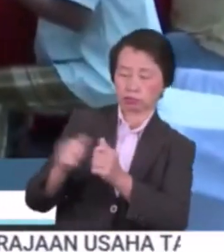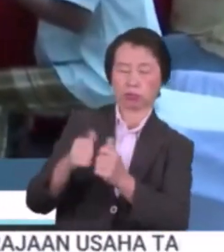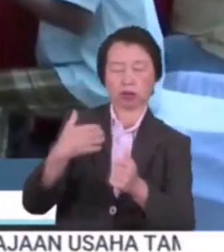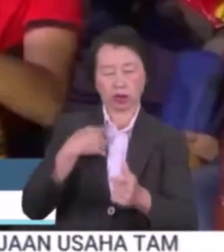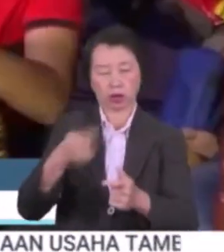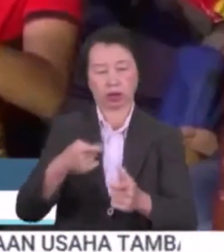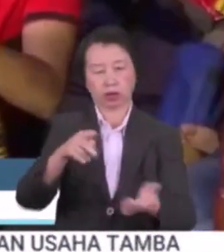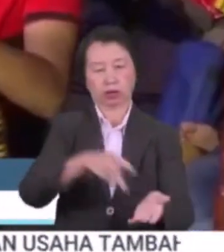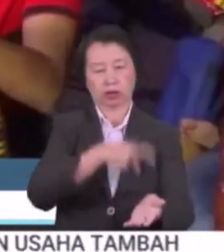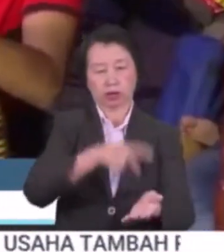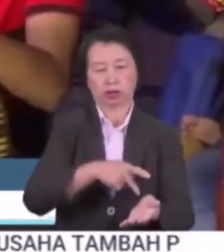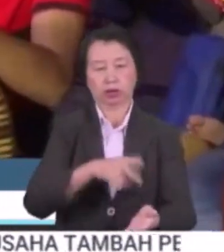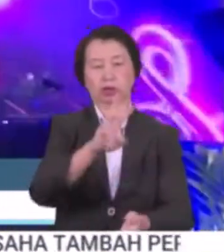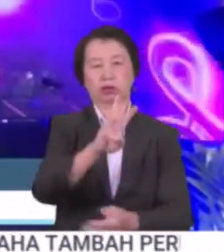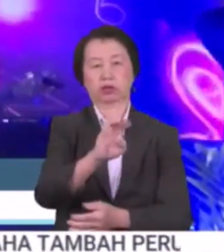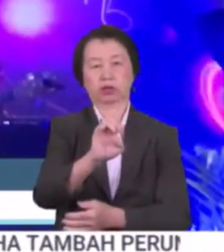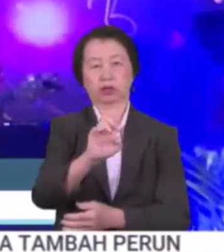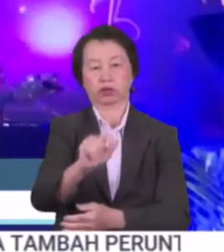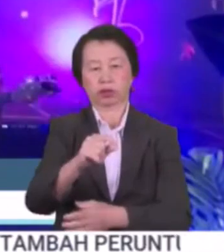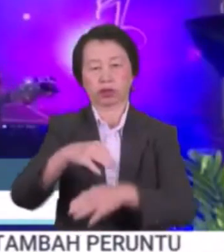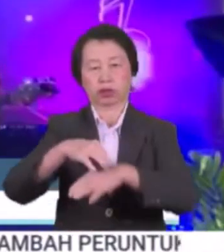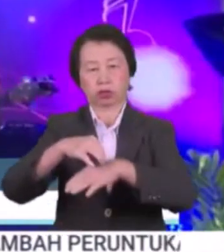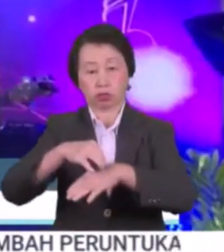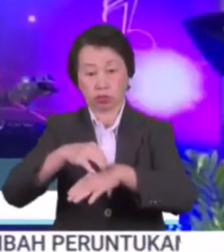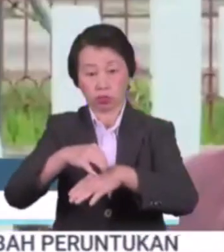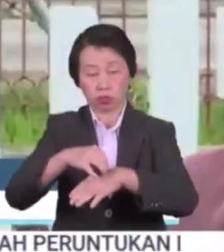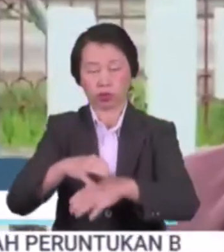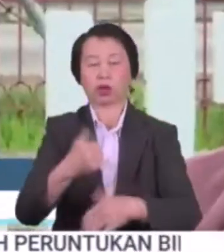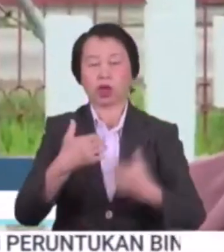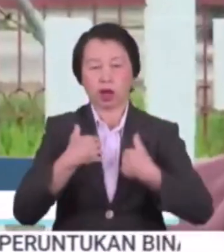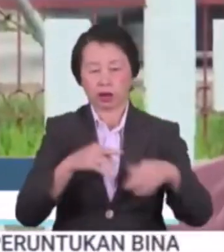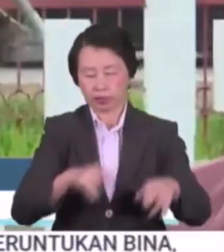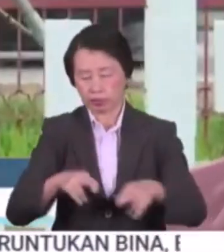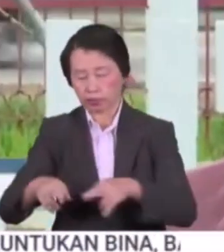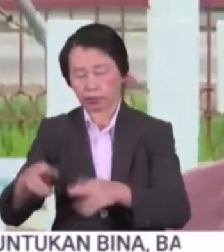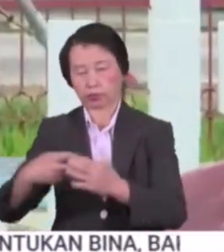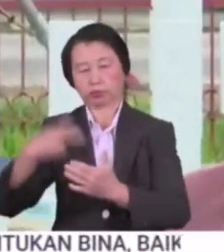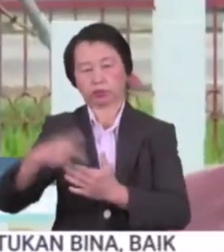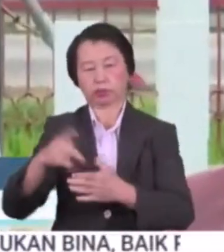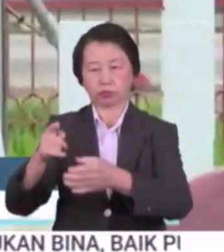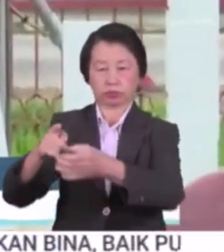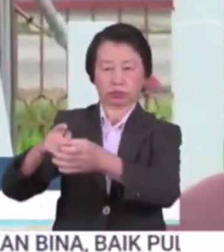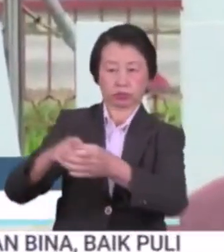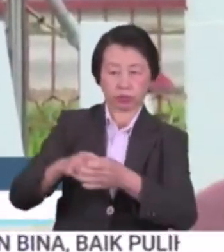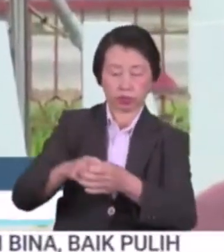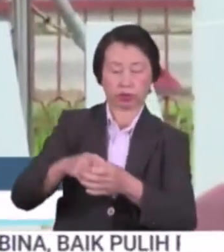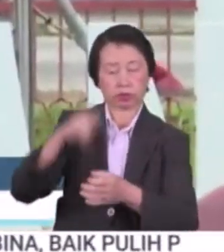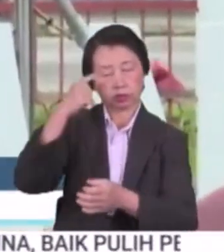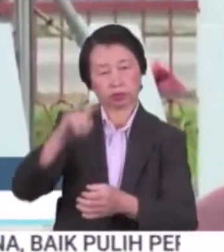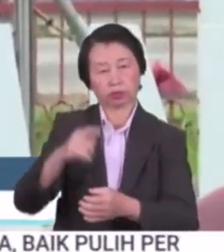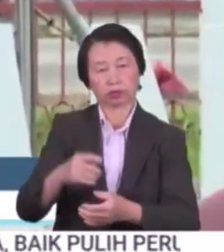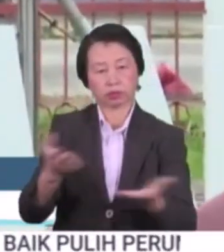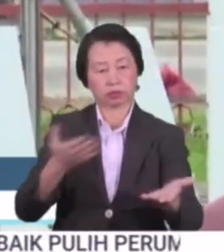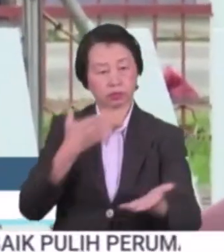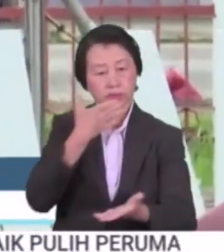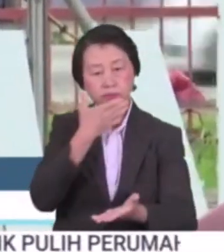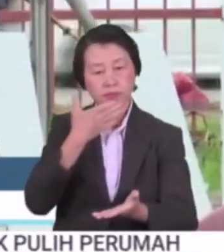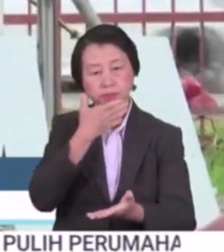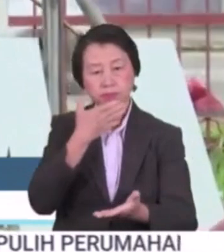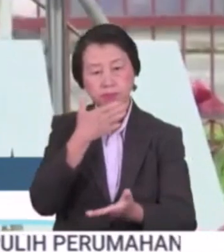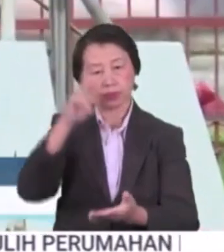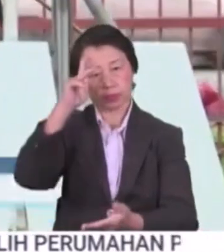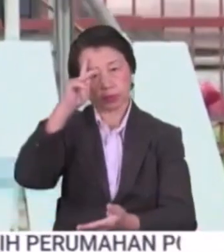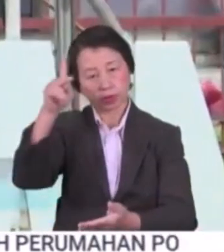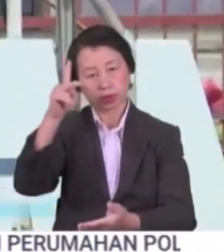dan persembahan wayang kulit. Kelantan FM telah merancang pelbagai rancangan yang menarik untuk belia-belia di